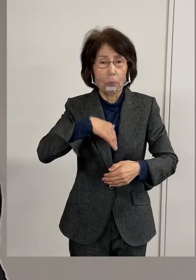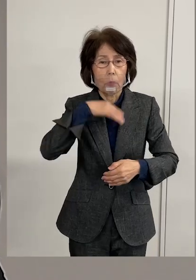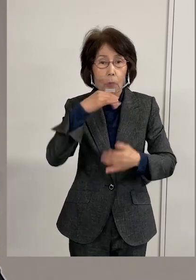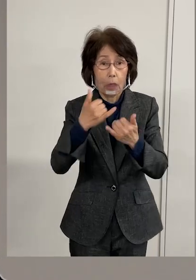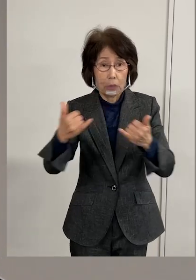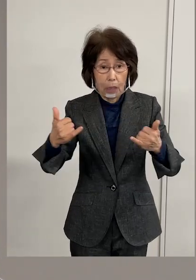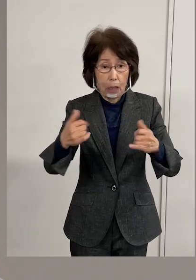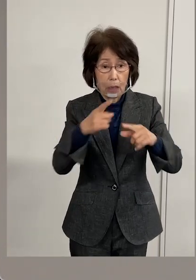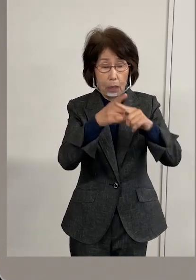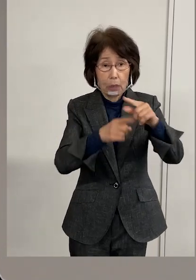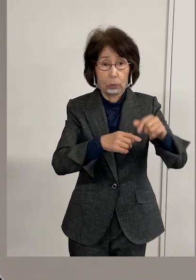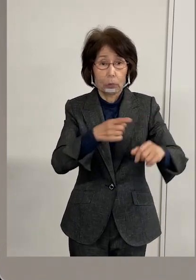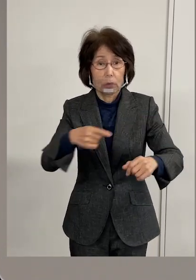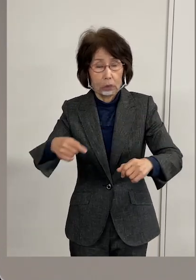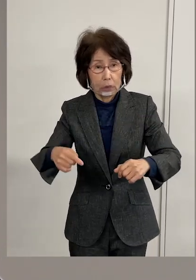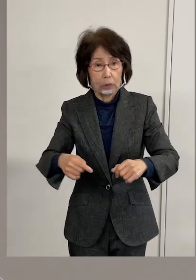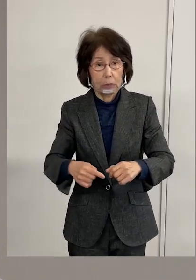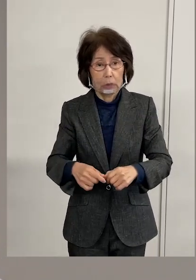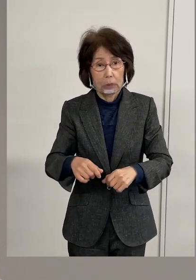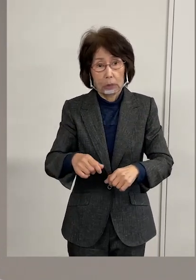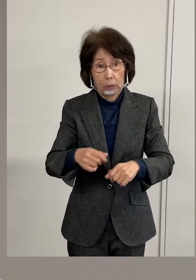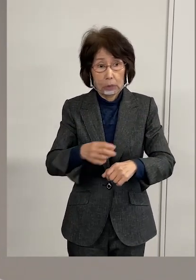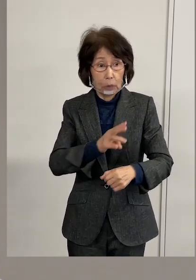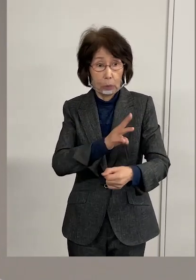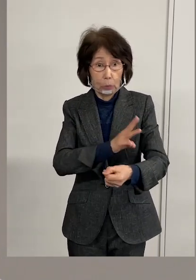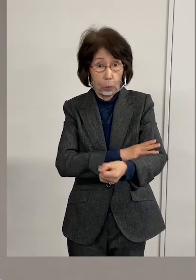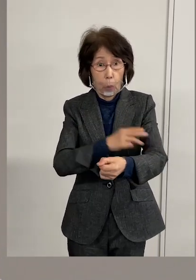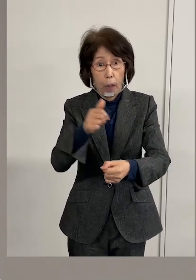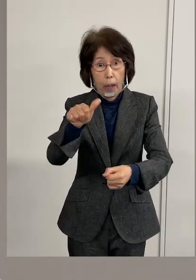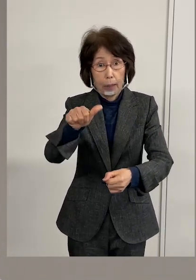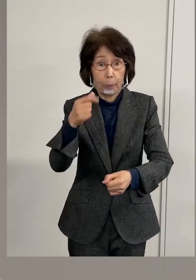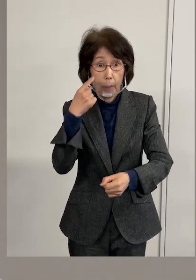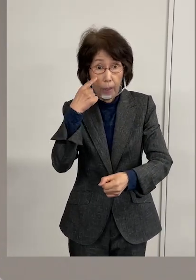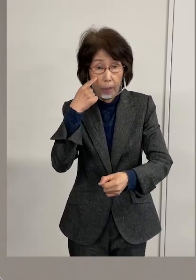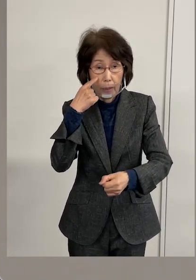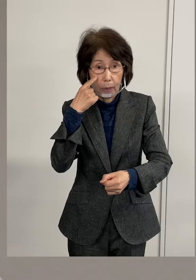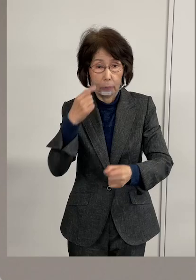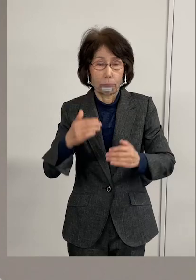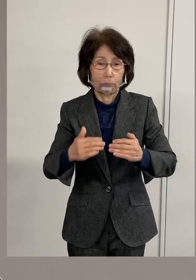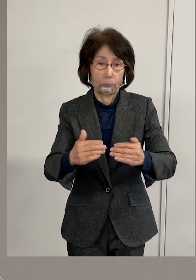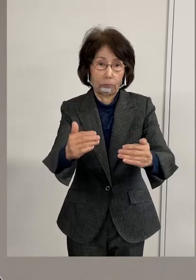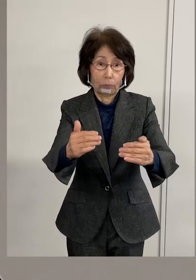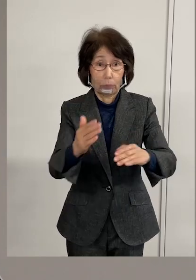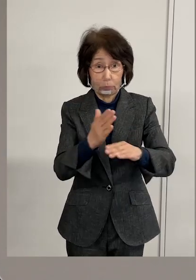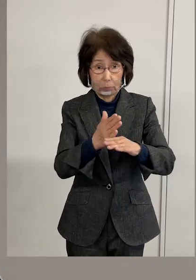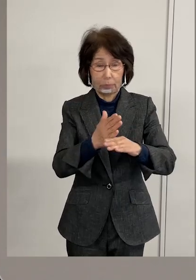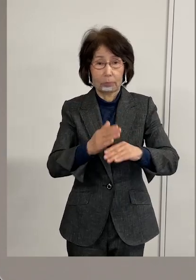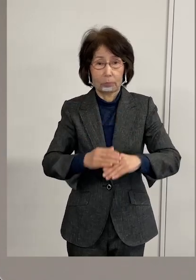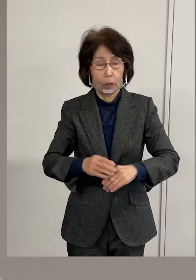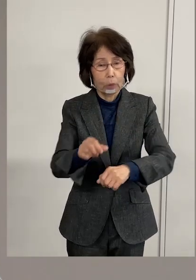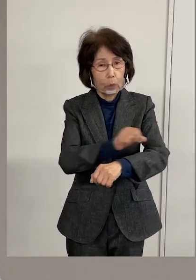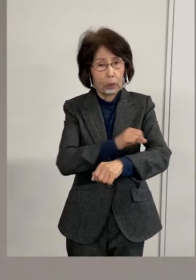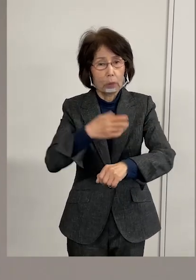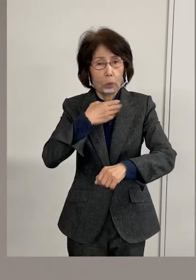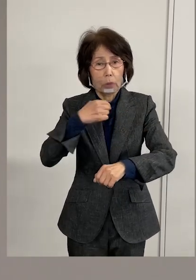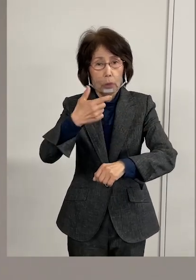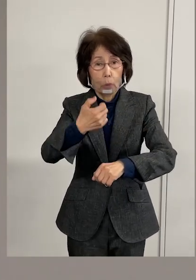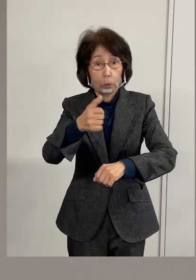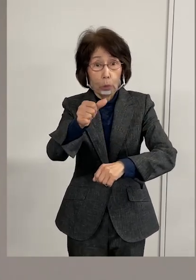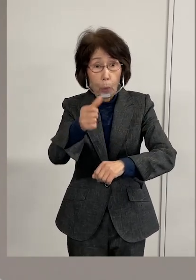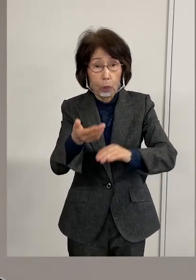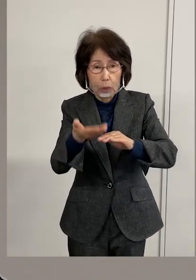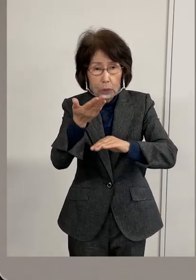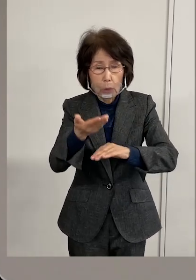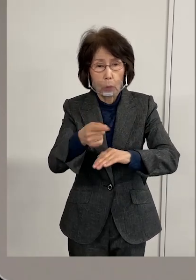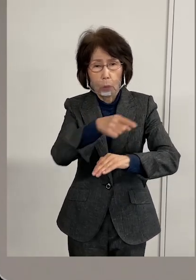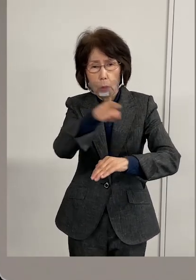中心に、5回目の接種が相当進んできておりまして、特に65歳以上、重